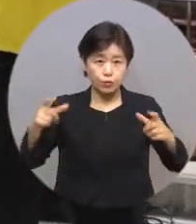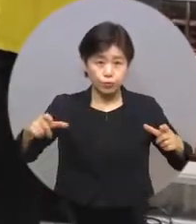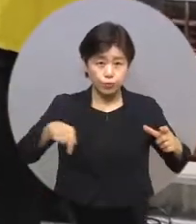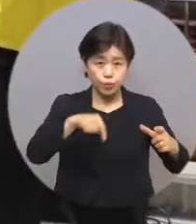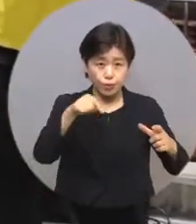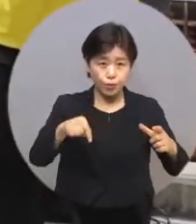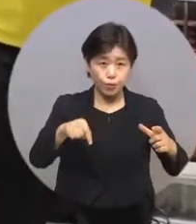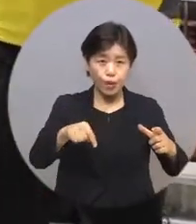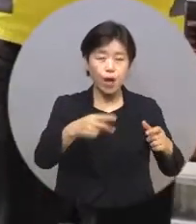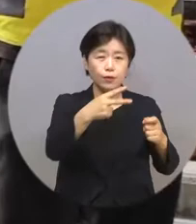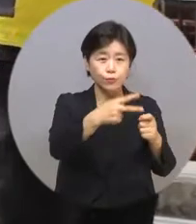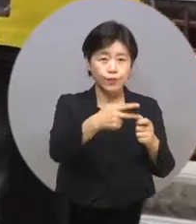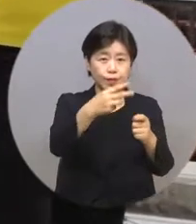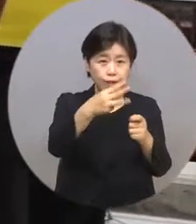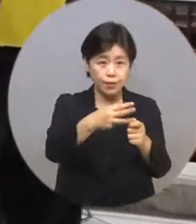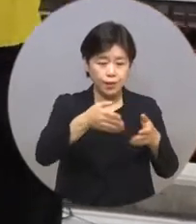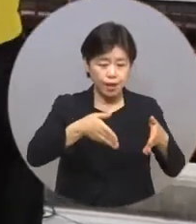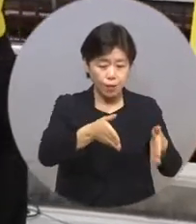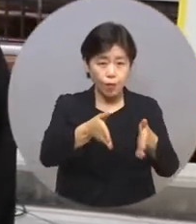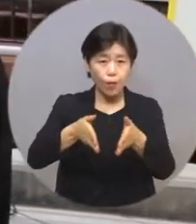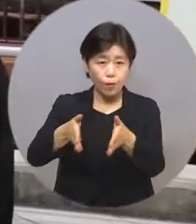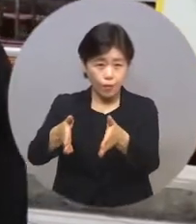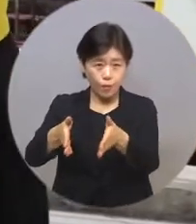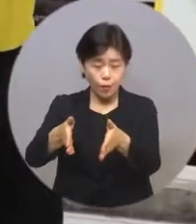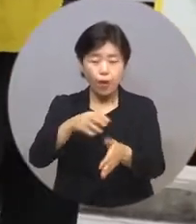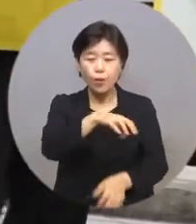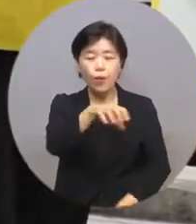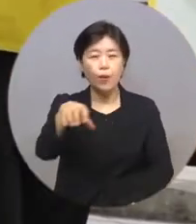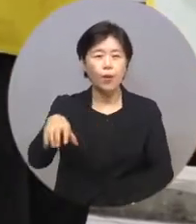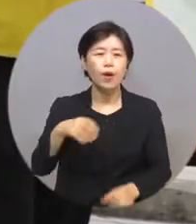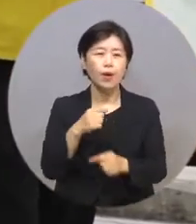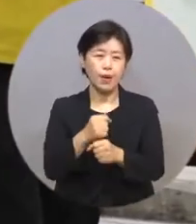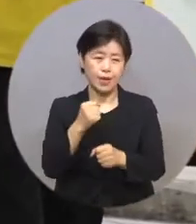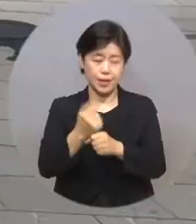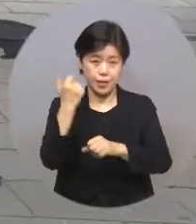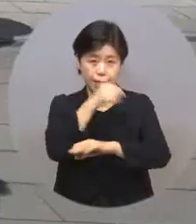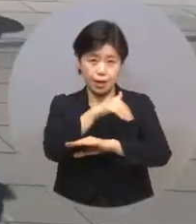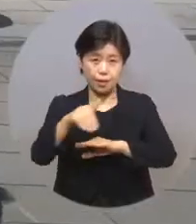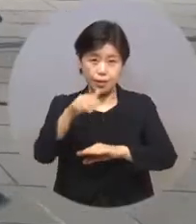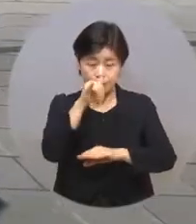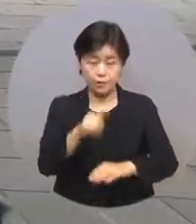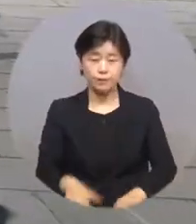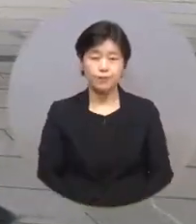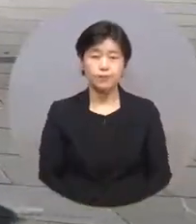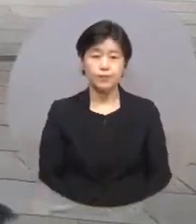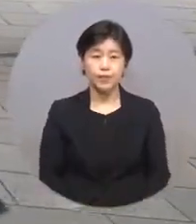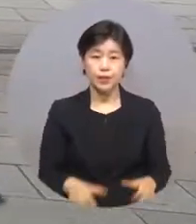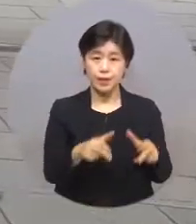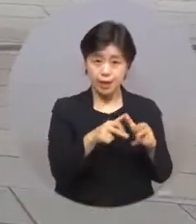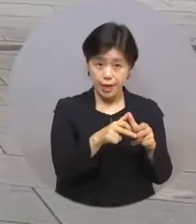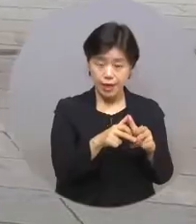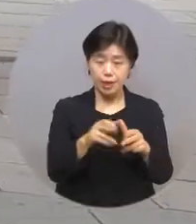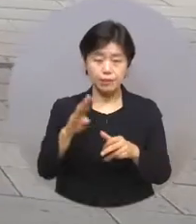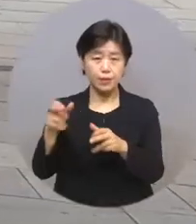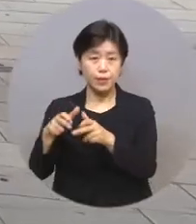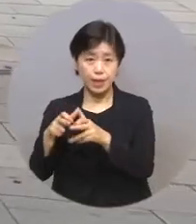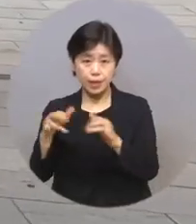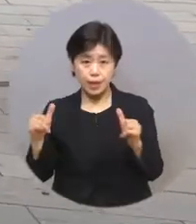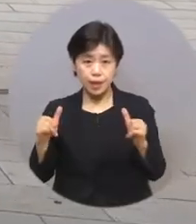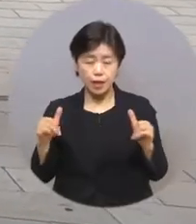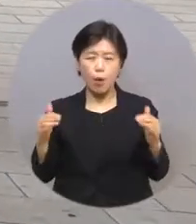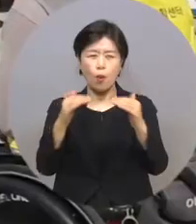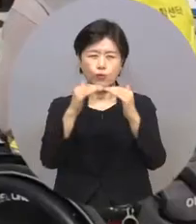제2 제3의 발달장애인 친화 거리를 조성할 계획이라 장애인과 비장애인 모두가 차별